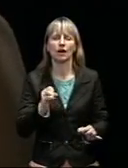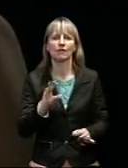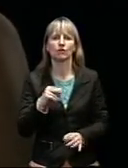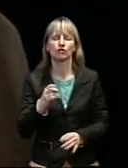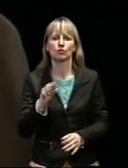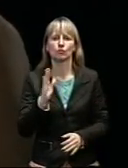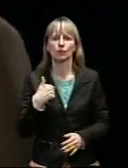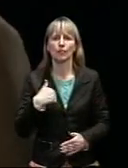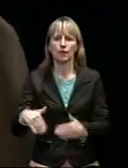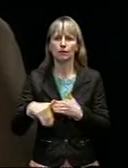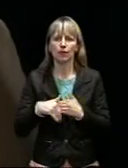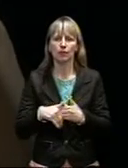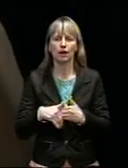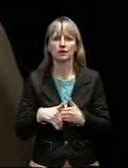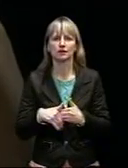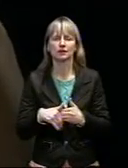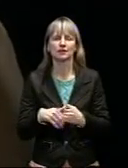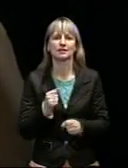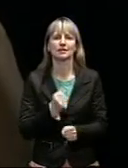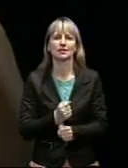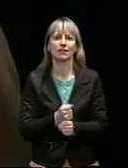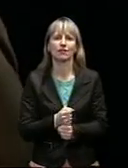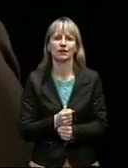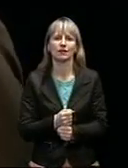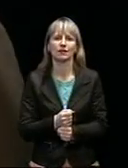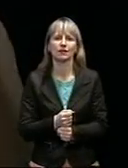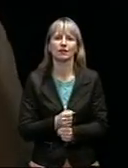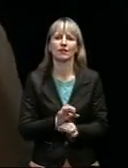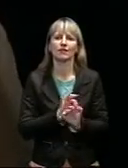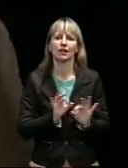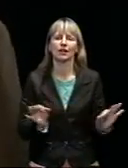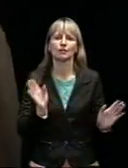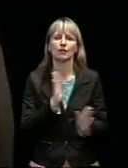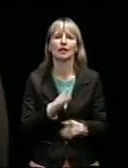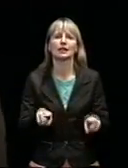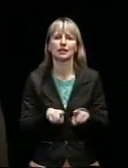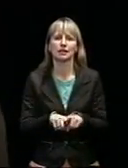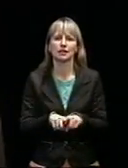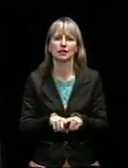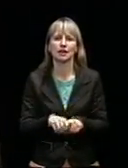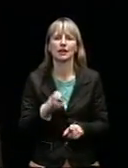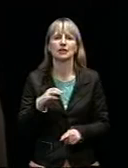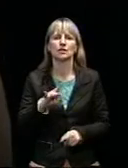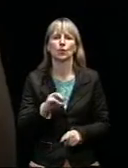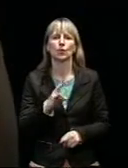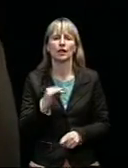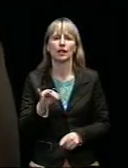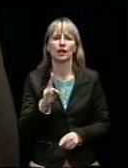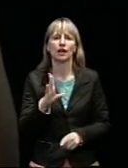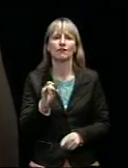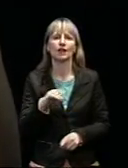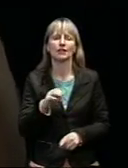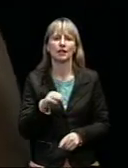будет мне помогать создавать великолепную атмосферу. Также его струнный квартет будет